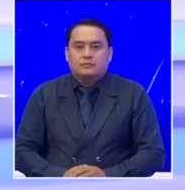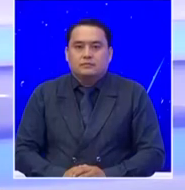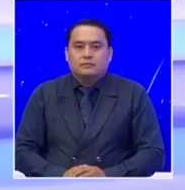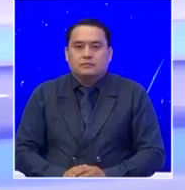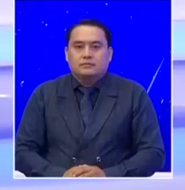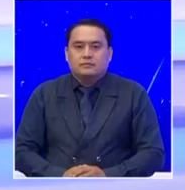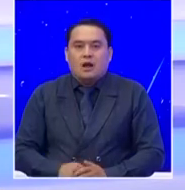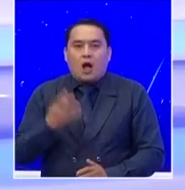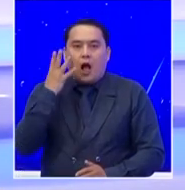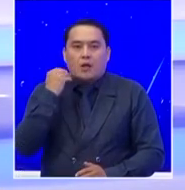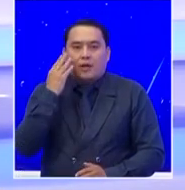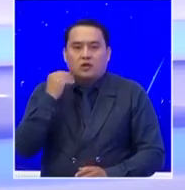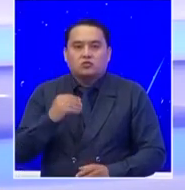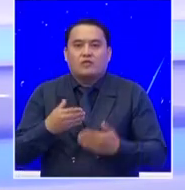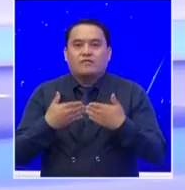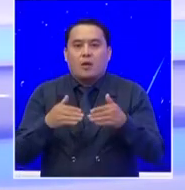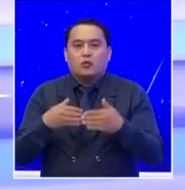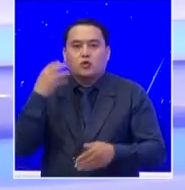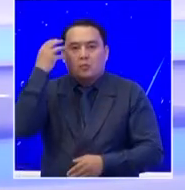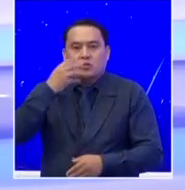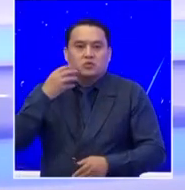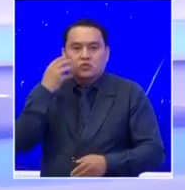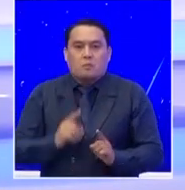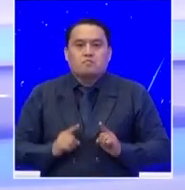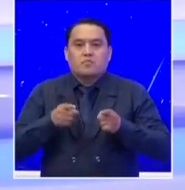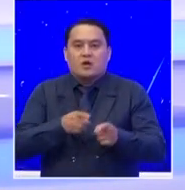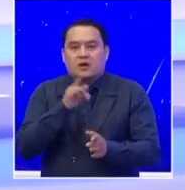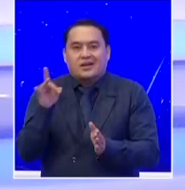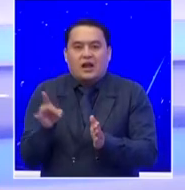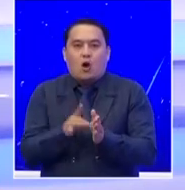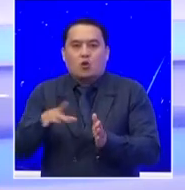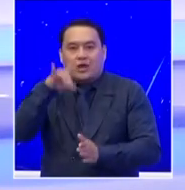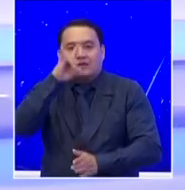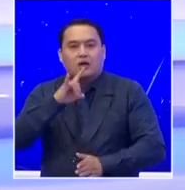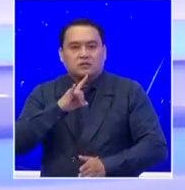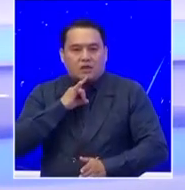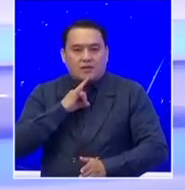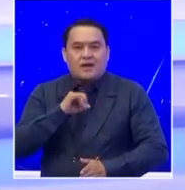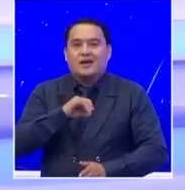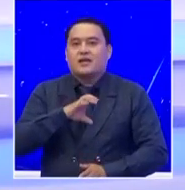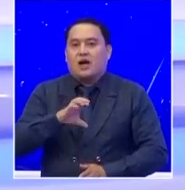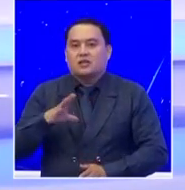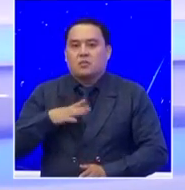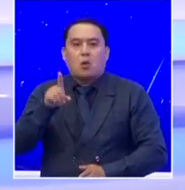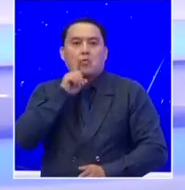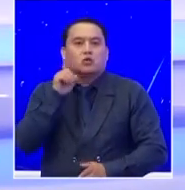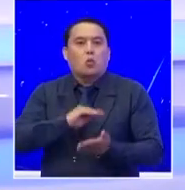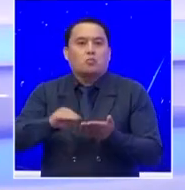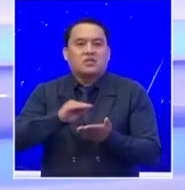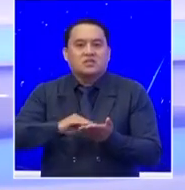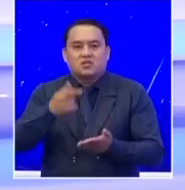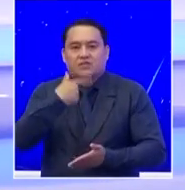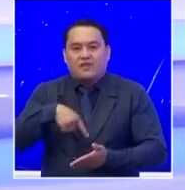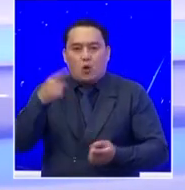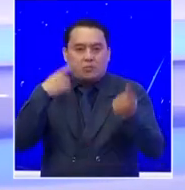Алматинский школьник выпустил учебник психологии и попал в книгу рекордов Гиннесса Казахстана. Ильяс Юсупжанов стал самым молодым писателем в